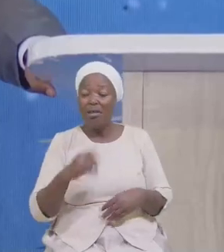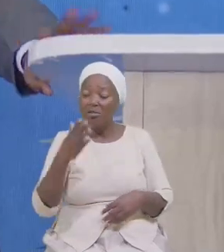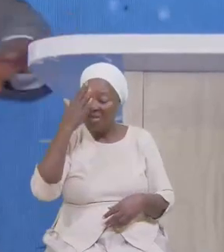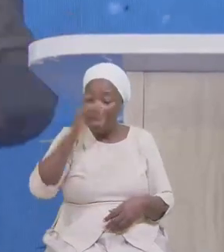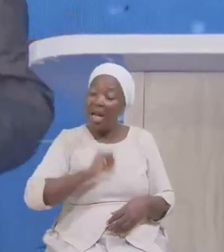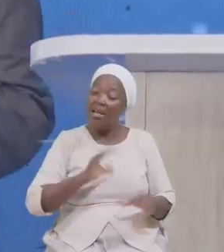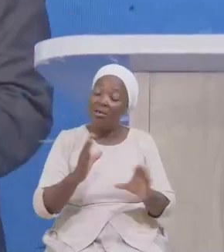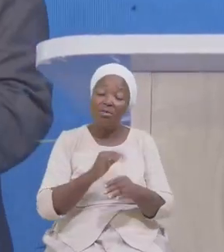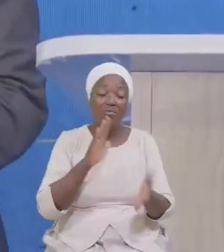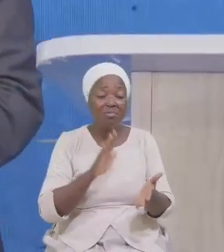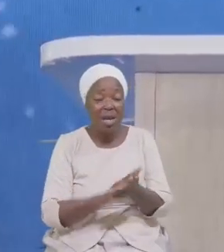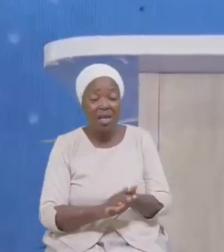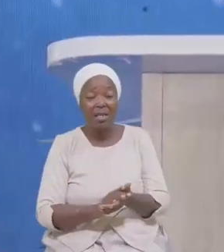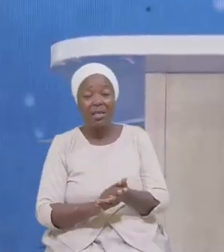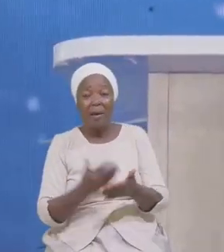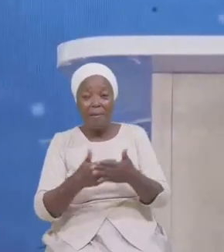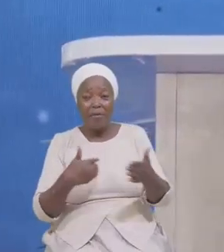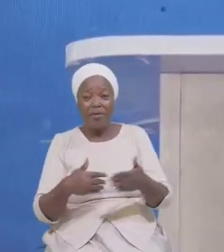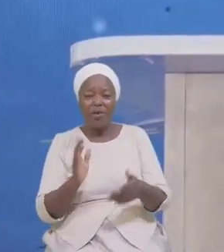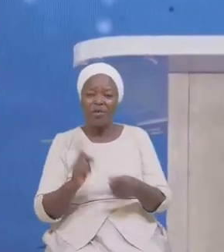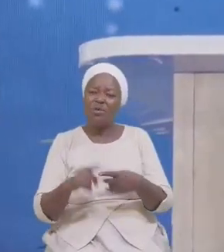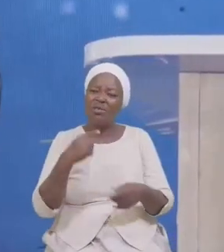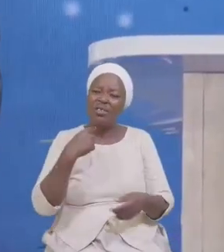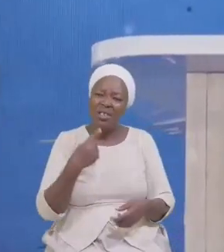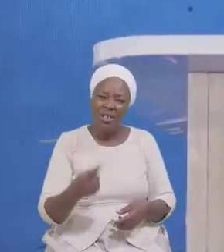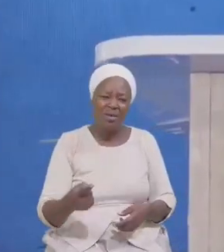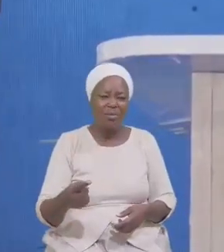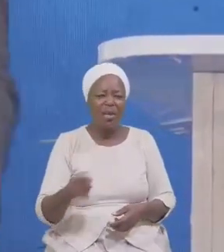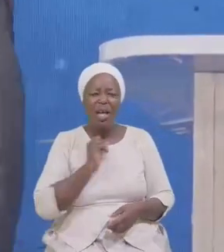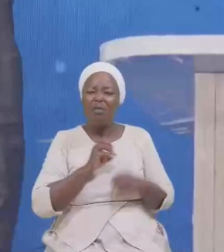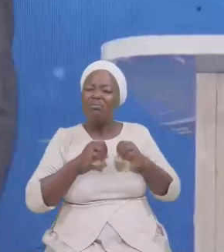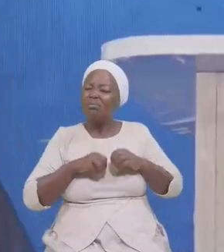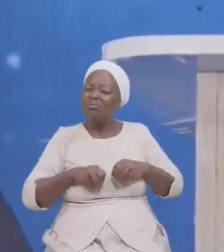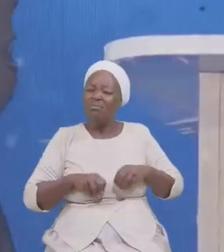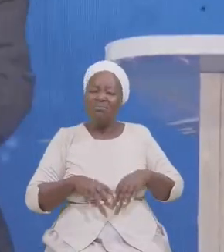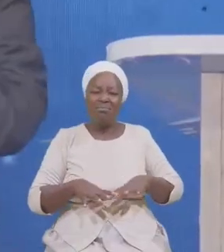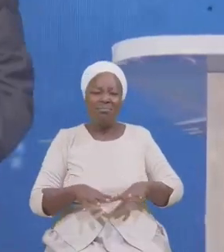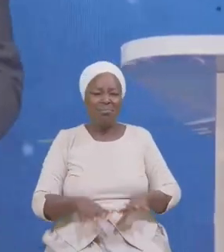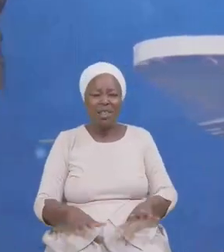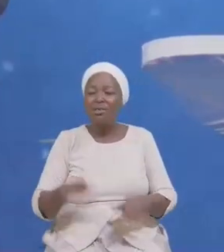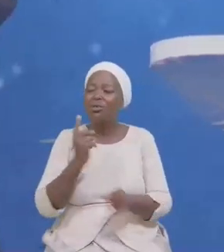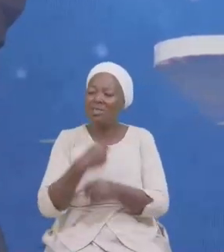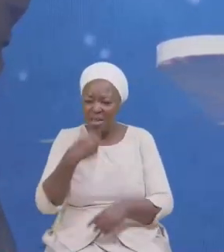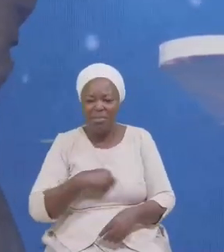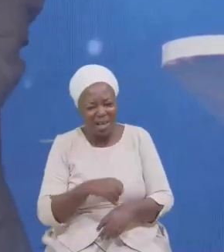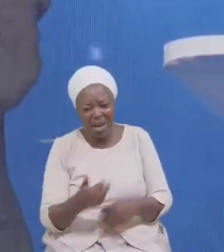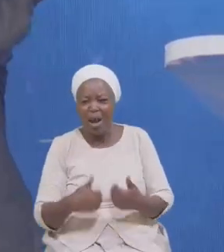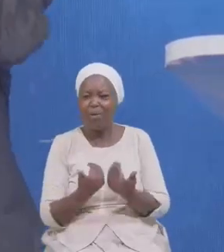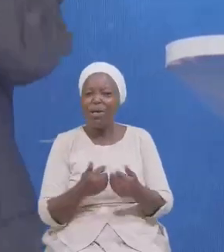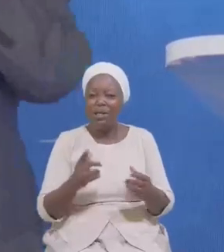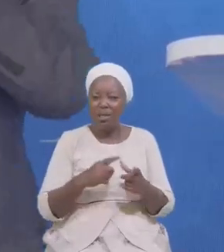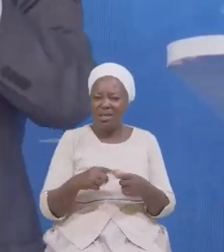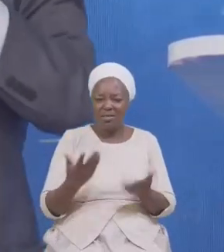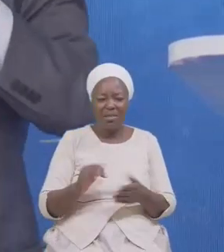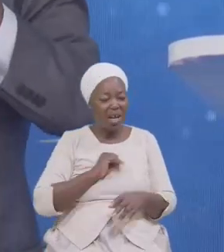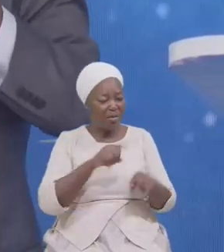passé? Il dit, pour te dire la vérité, j'ai le cœur brisé. J'ai dit, raconte-moi. Il dit, j'étais allé à l'hôpital